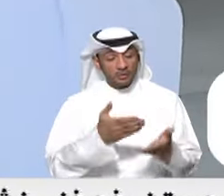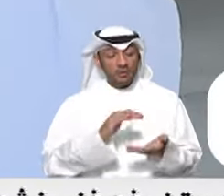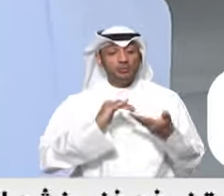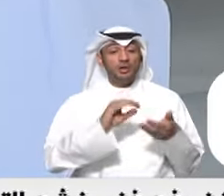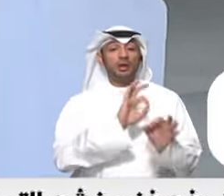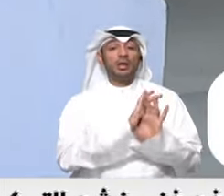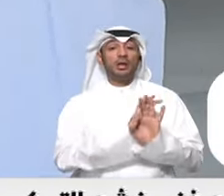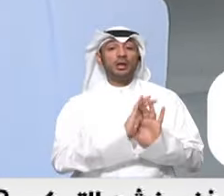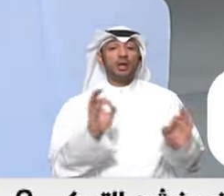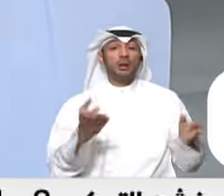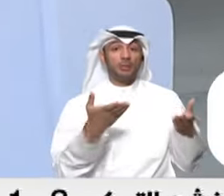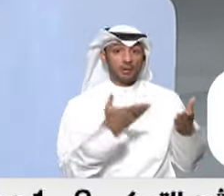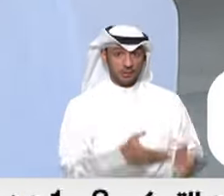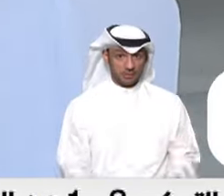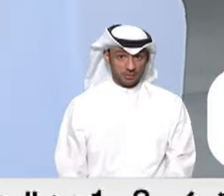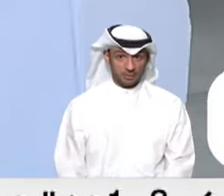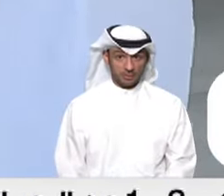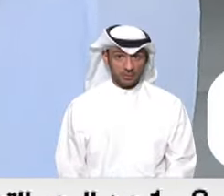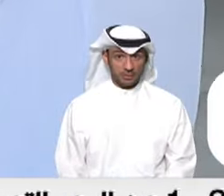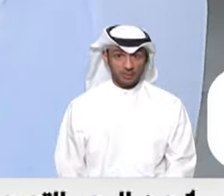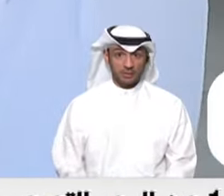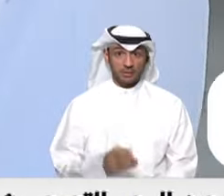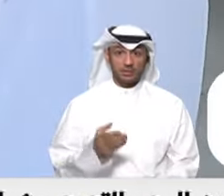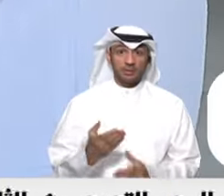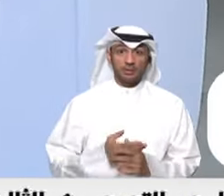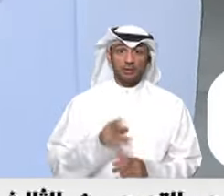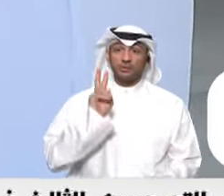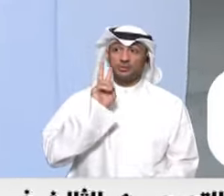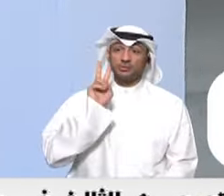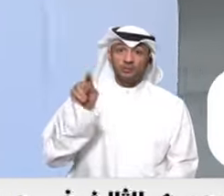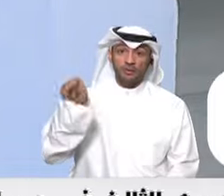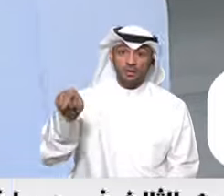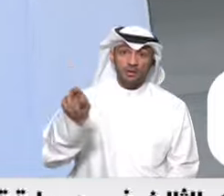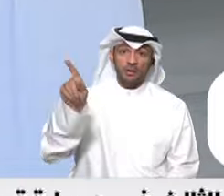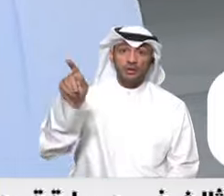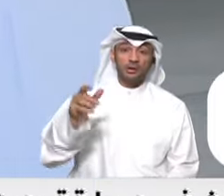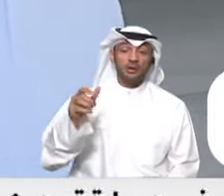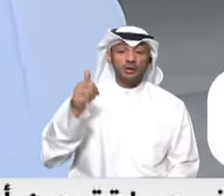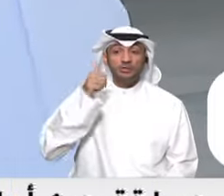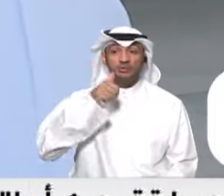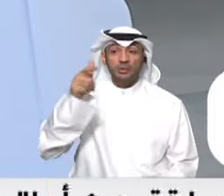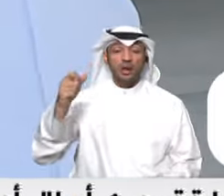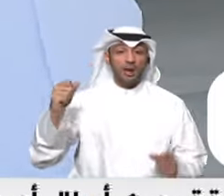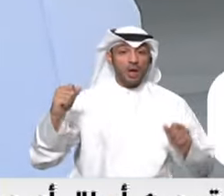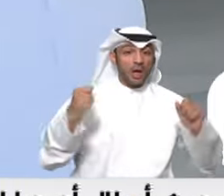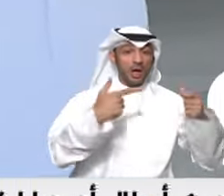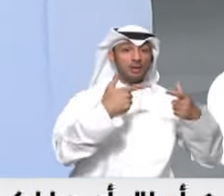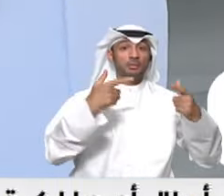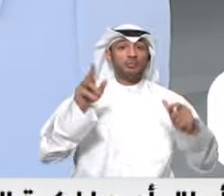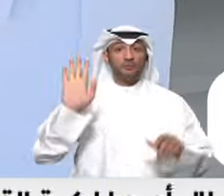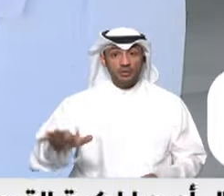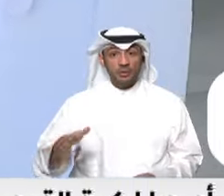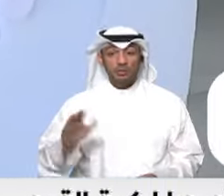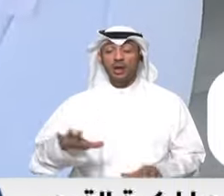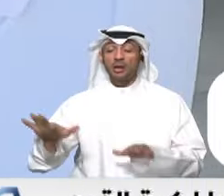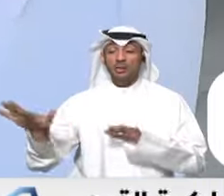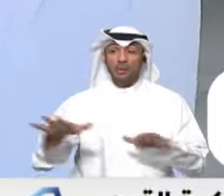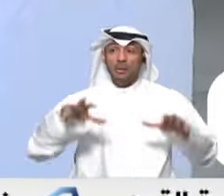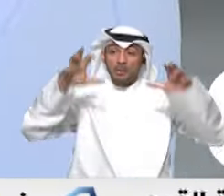هذه، خصوصاً أن حالياً أثر أن كان في نزاعات مسلحة وفي الفيضانات اللي